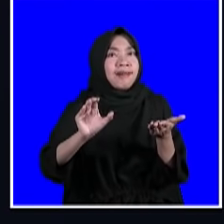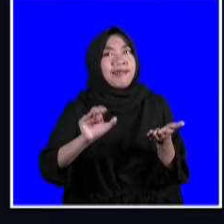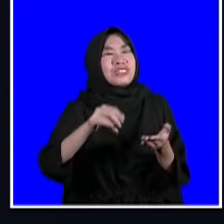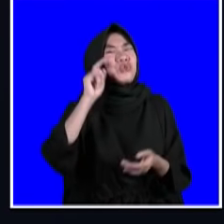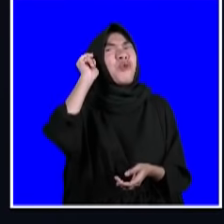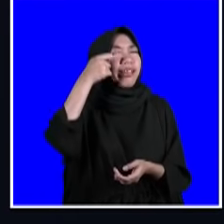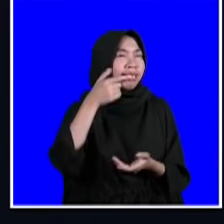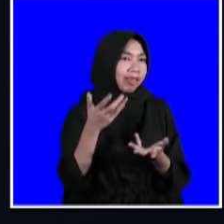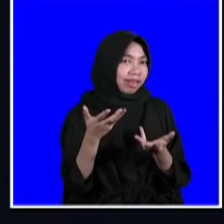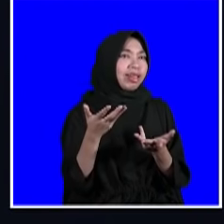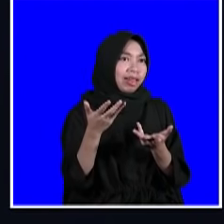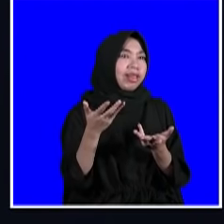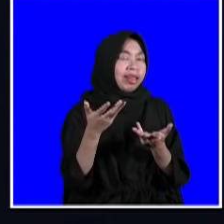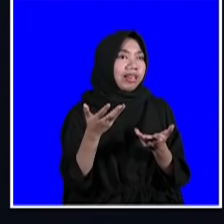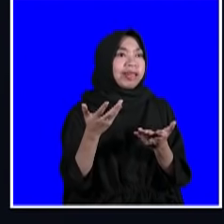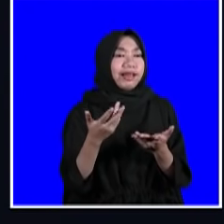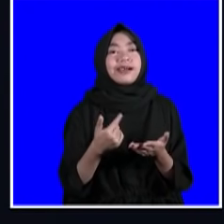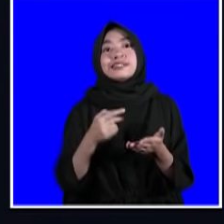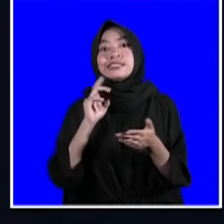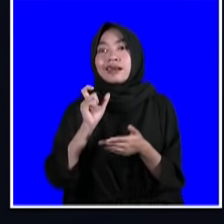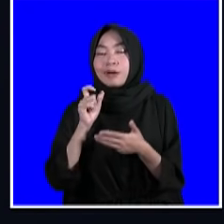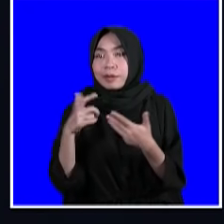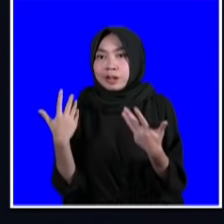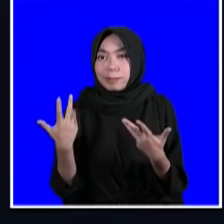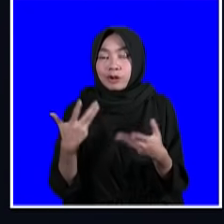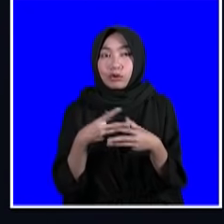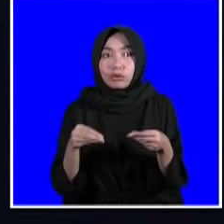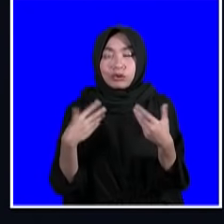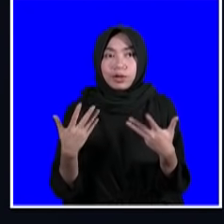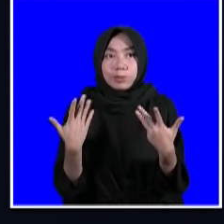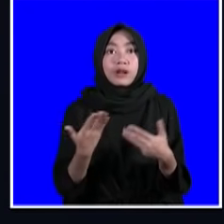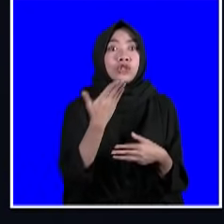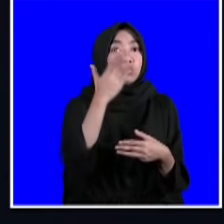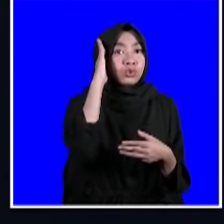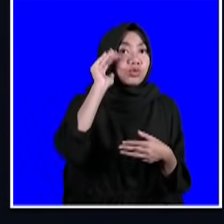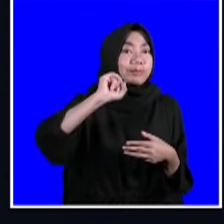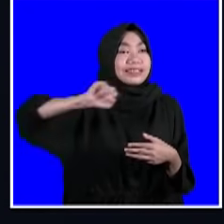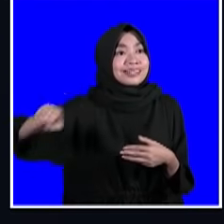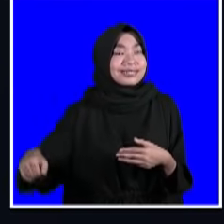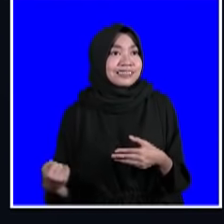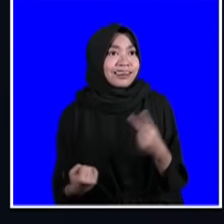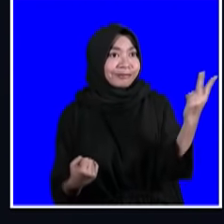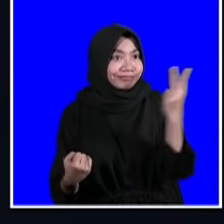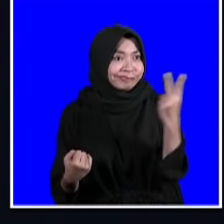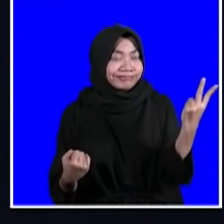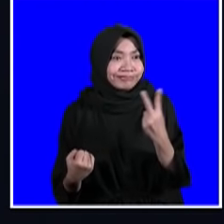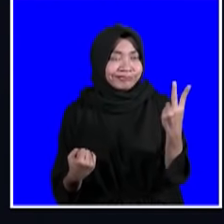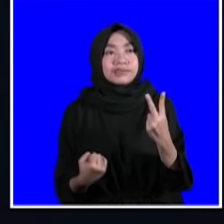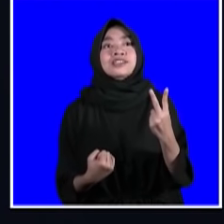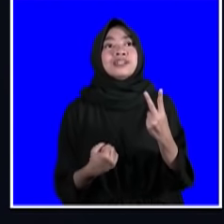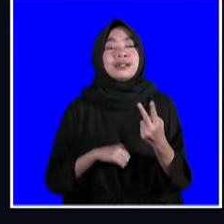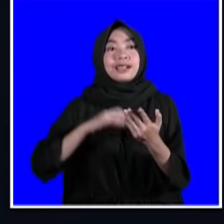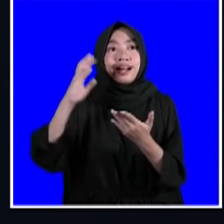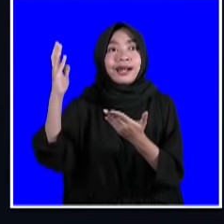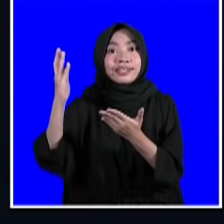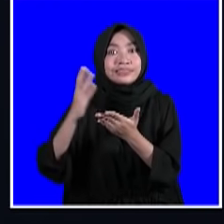Karena itu, sebaiknya suami istri dalam kehidupan rumah tangganya sebelum menggunakan penghasilannya